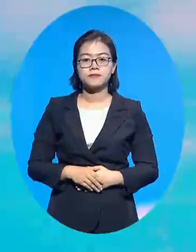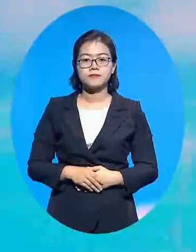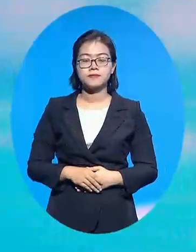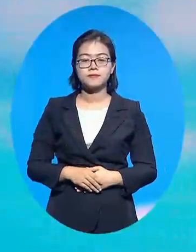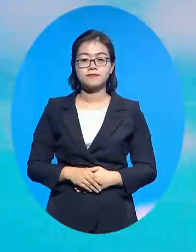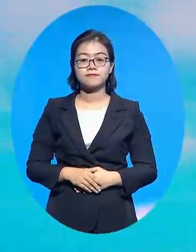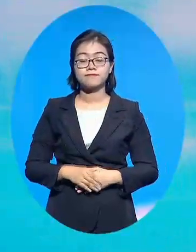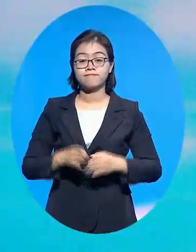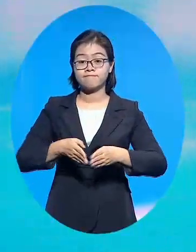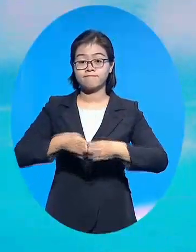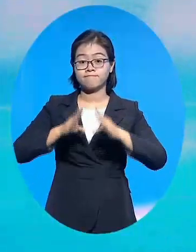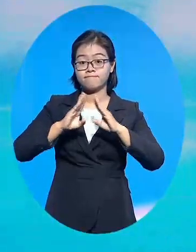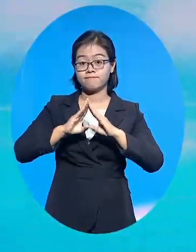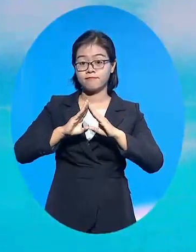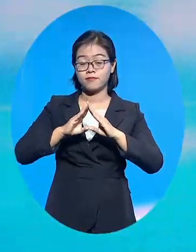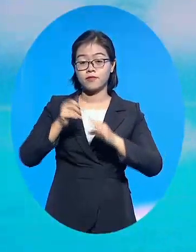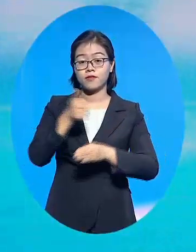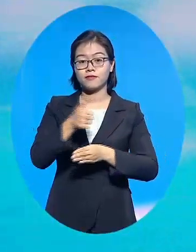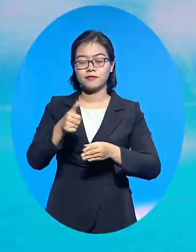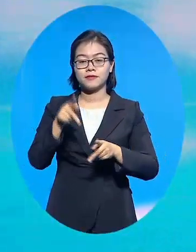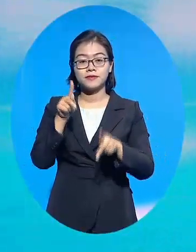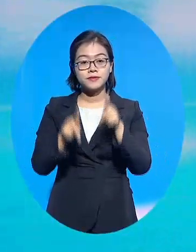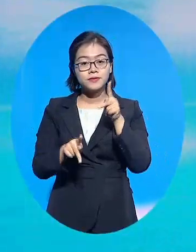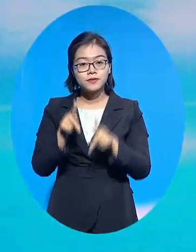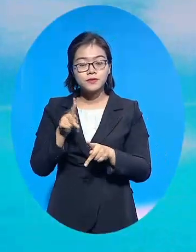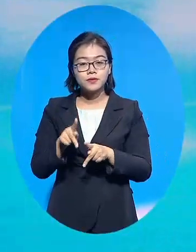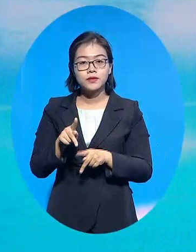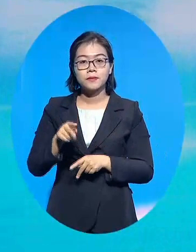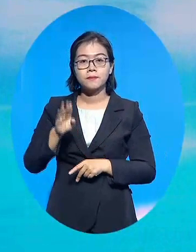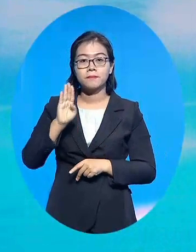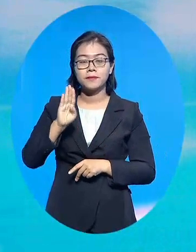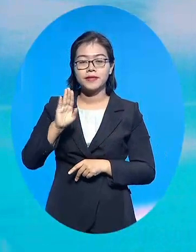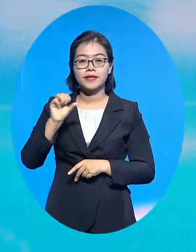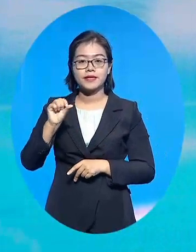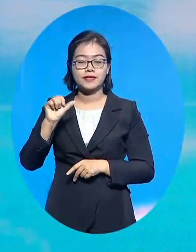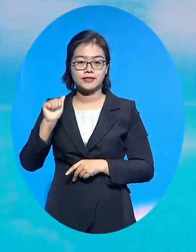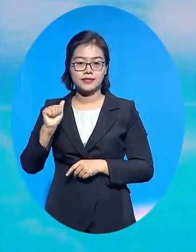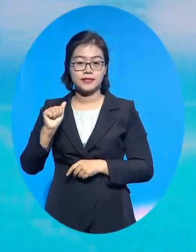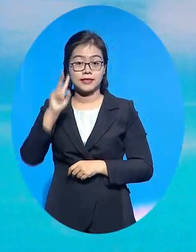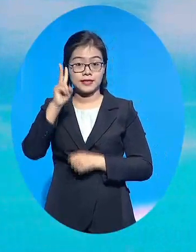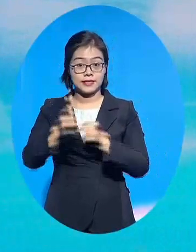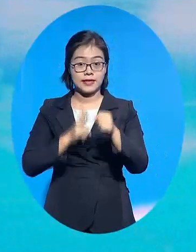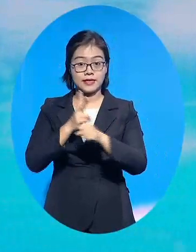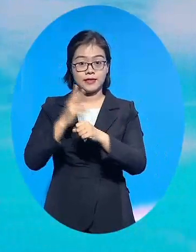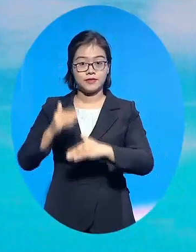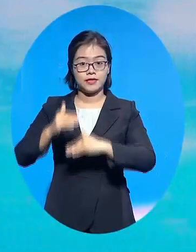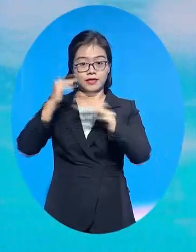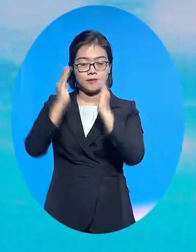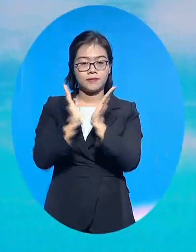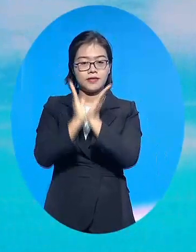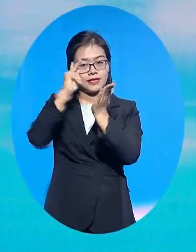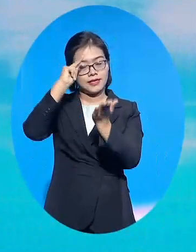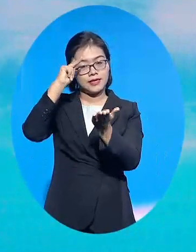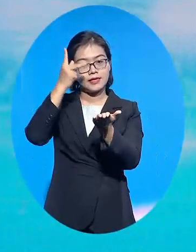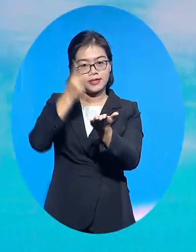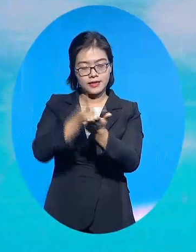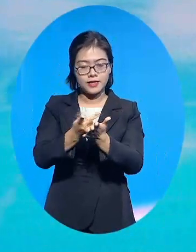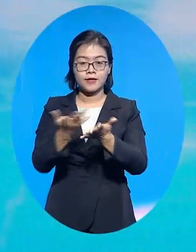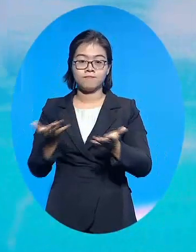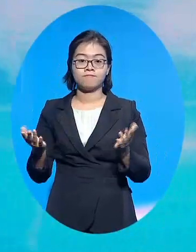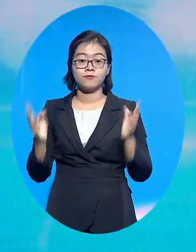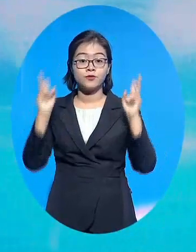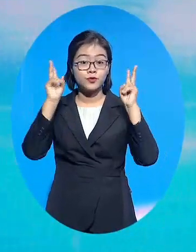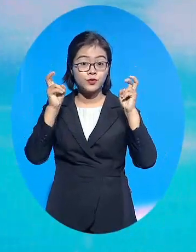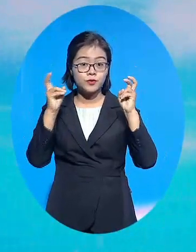câu lạc bộ doanh nhân phong cách bsa tổ chức chương trình kỷ niệm 2 năm thành lập với chủ đề cho gã đàn we will cùng nhau Chúng ta cùng